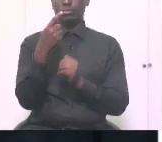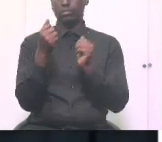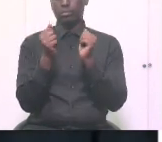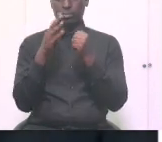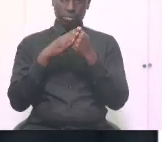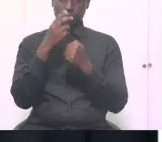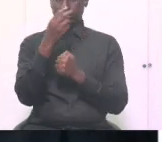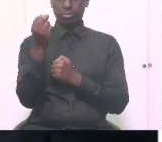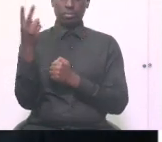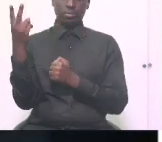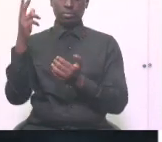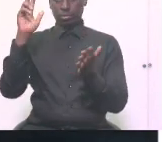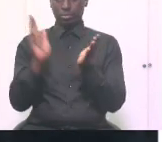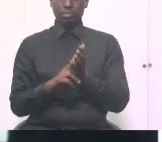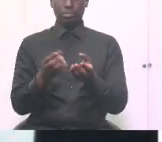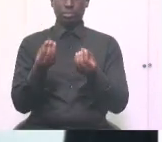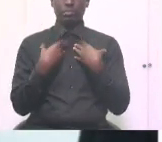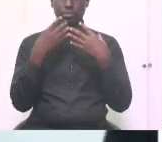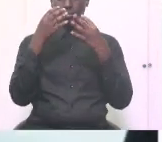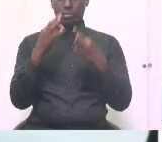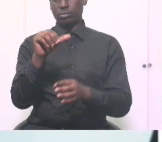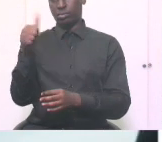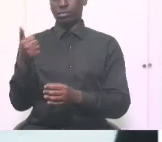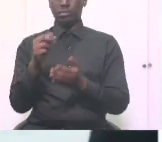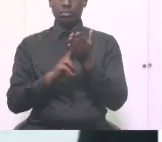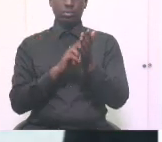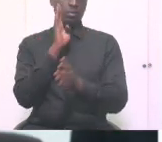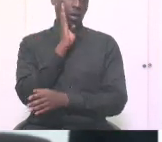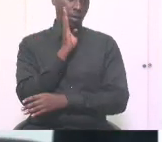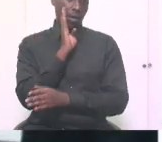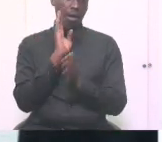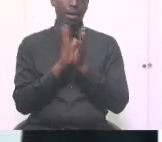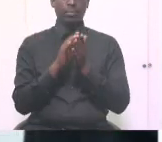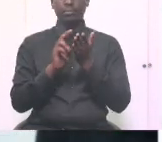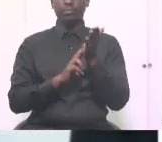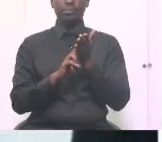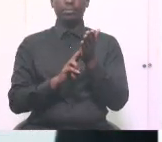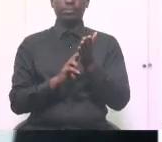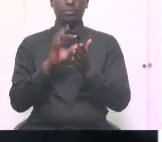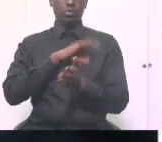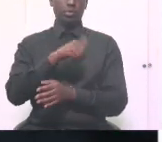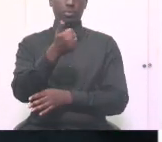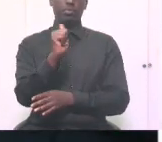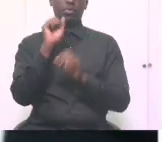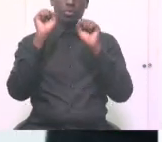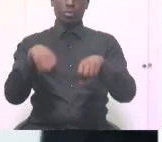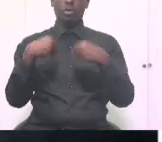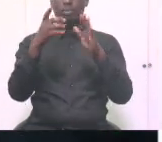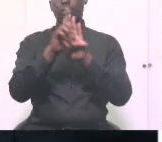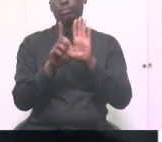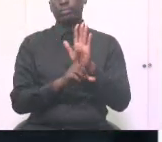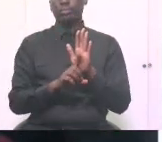30/2022 rwamuhamije icyaha cyo kwihesha ikintu cy'undi hakoreshejwe uburiganya ndetse n'icyo gukoresha mu nyungu ze bwite ububasha ahabwa